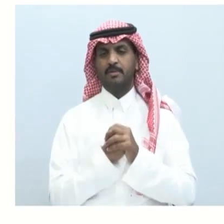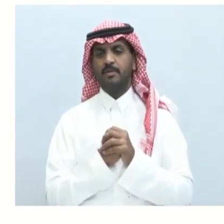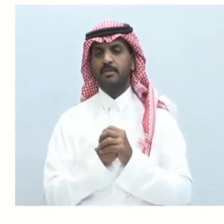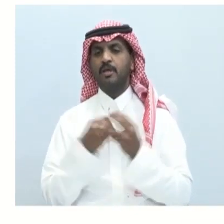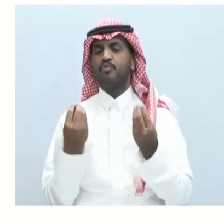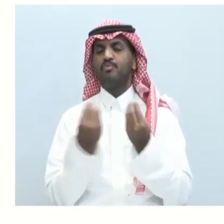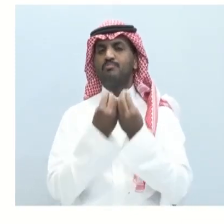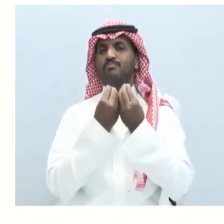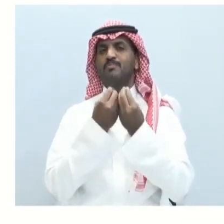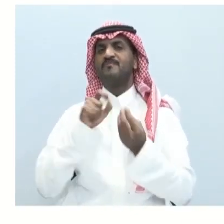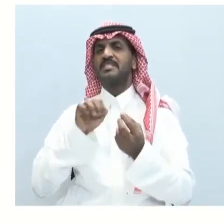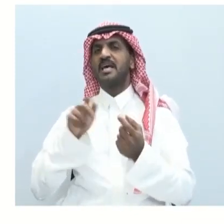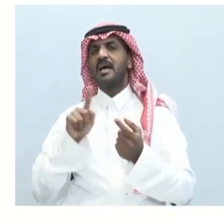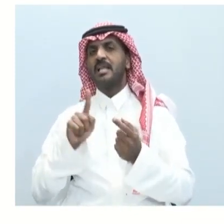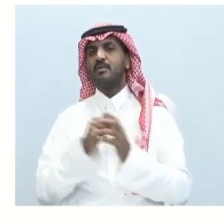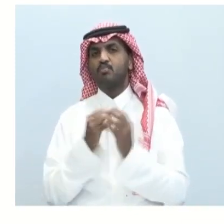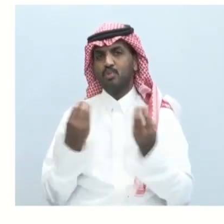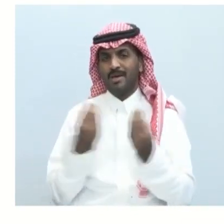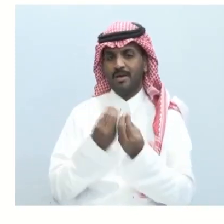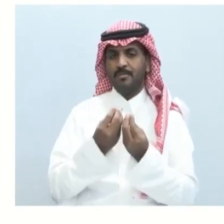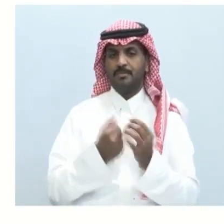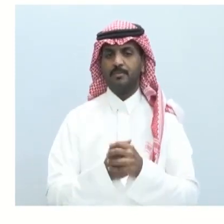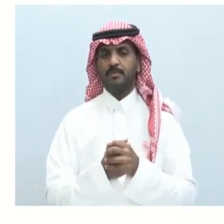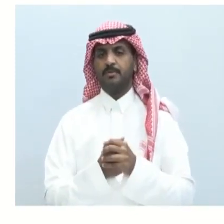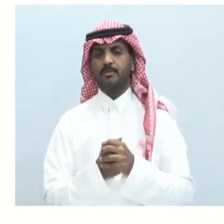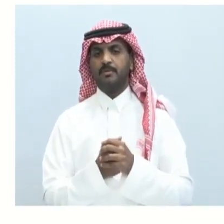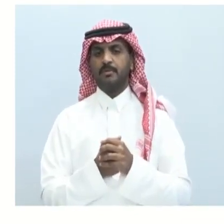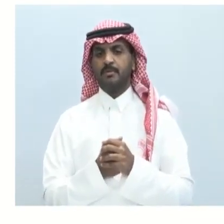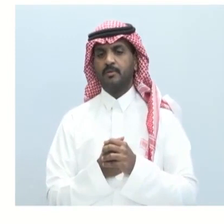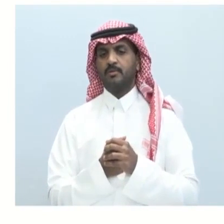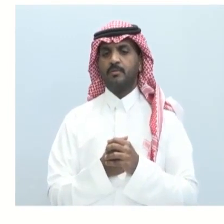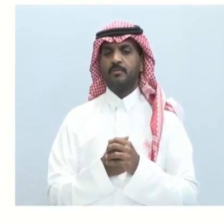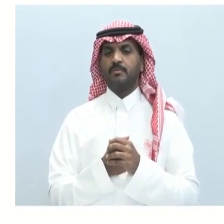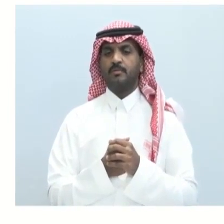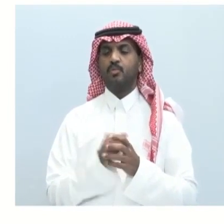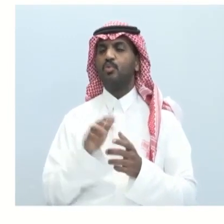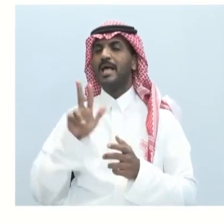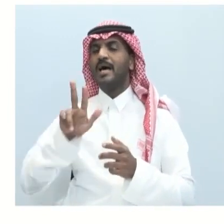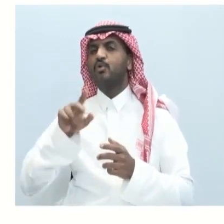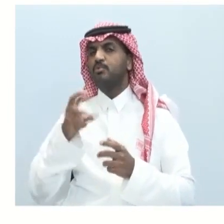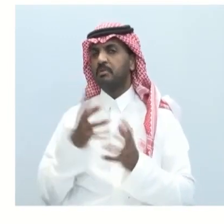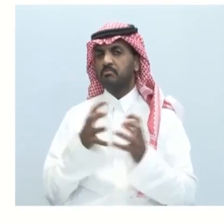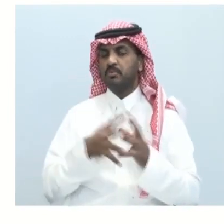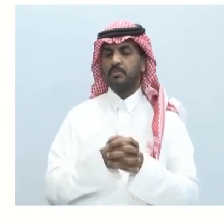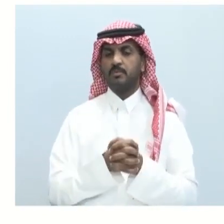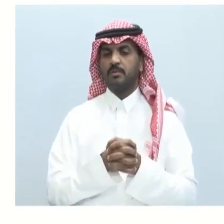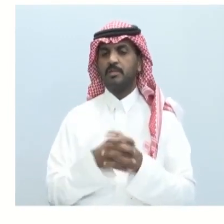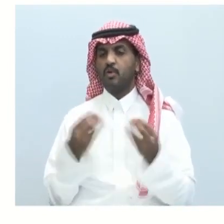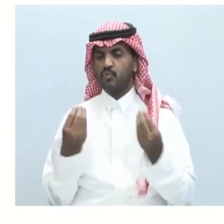تضم فصائل ماذا متقاربه اذا عندما نريد ان نعرف الرتبه ما هو تعريف الرتبه هي